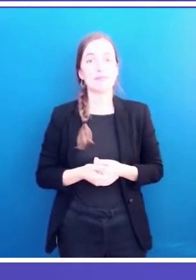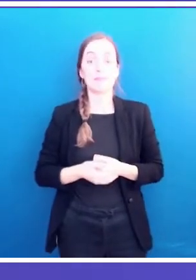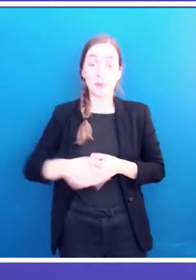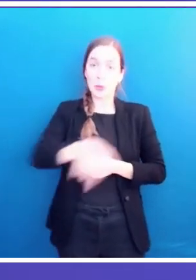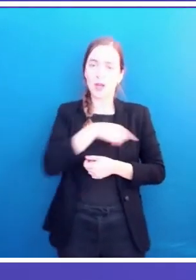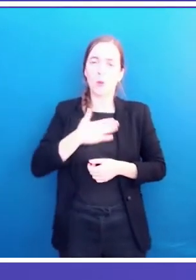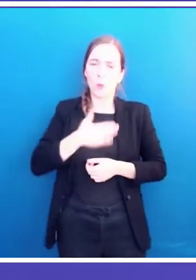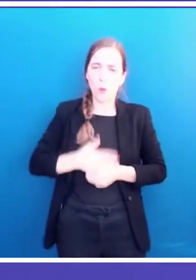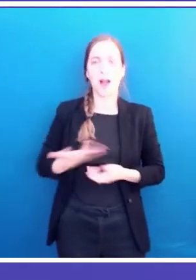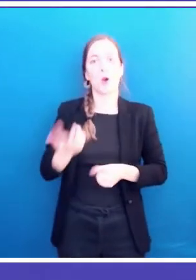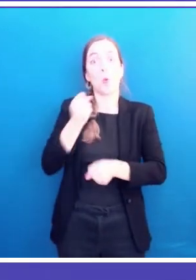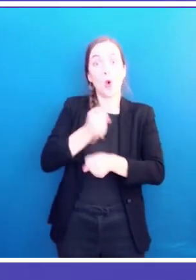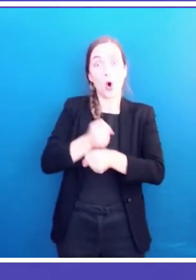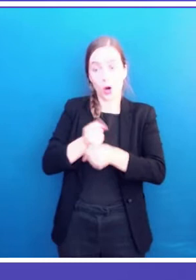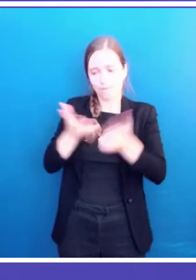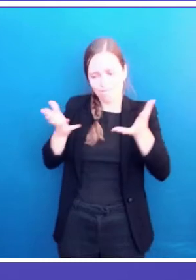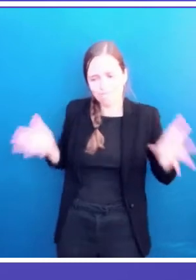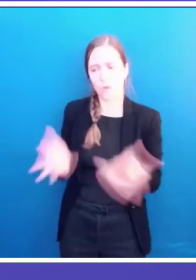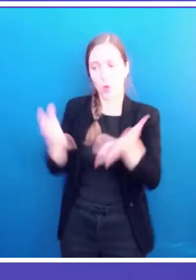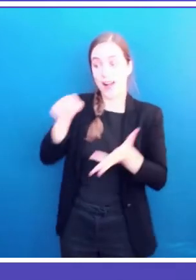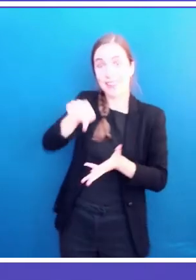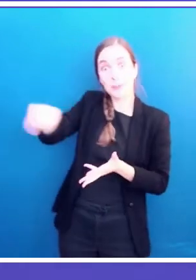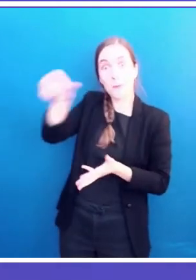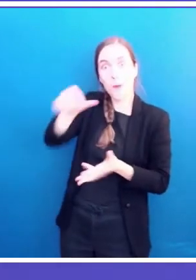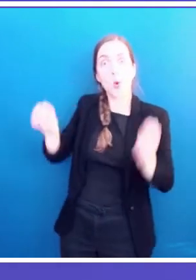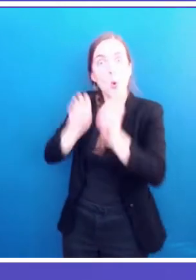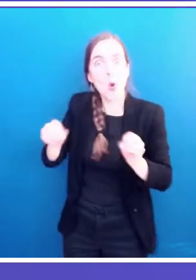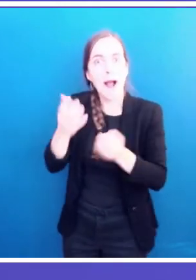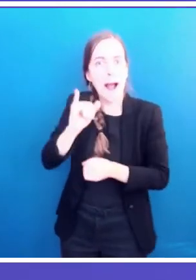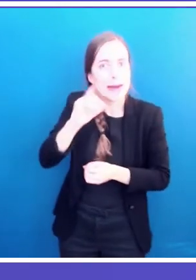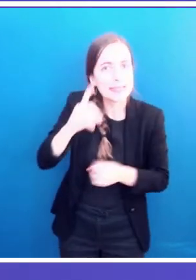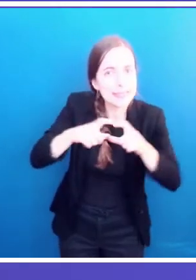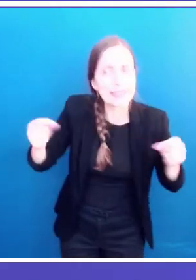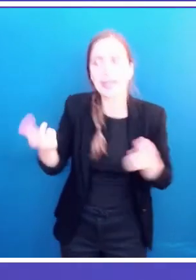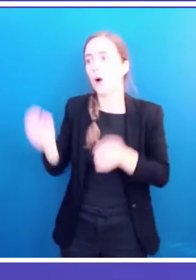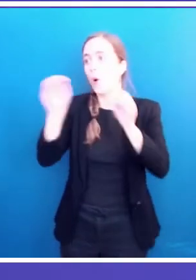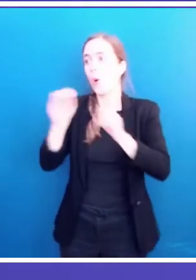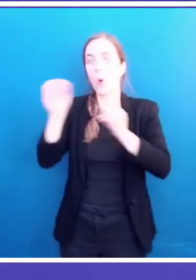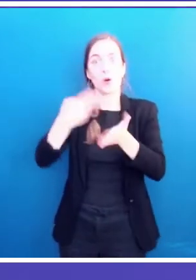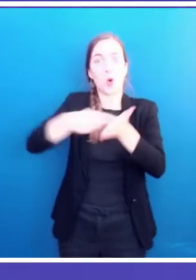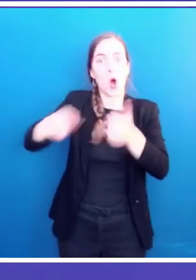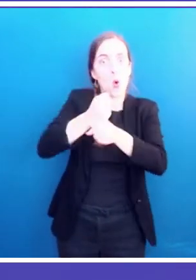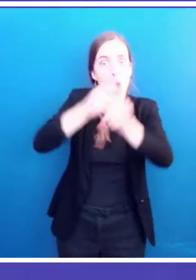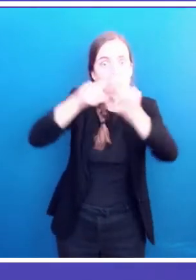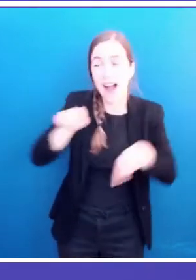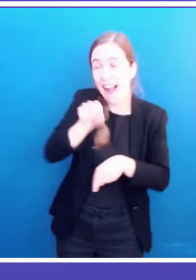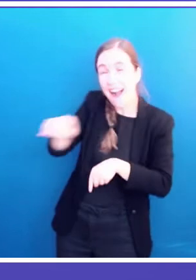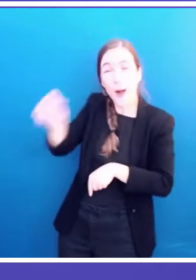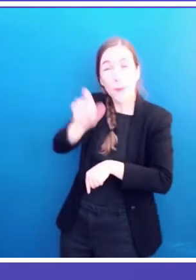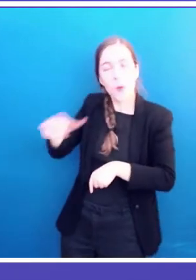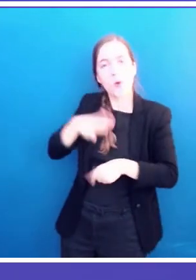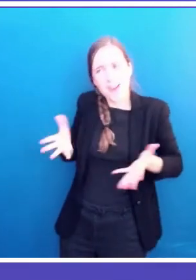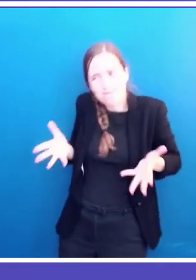أهداف على استهداف النساء مثل الأمهات العازبات وعلى ضحايا